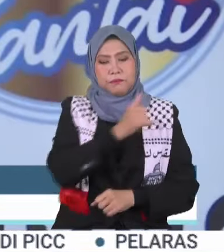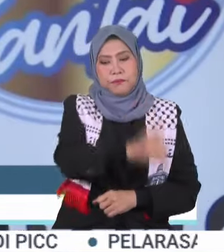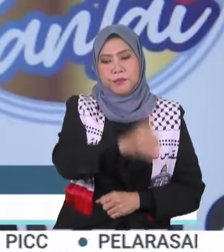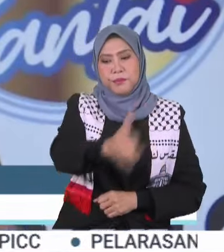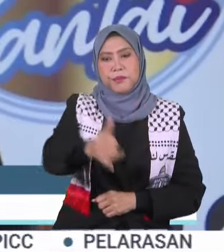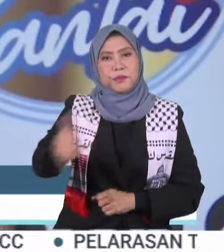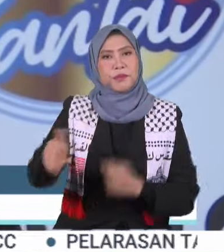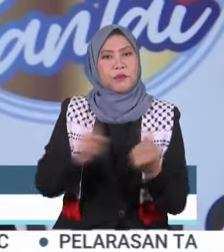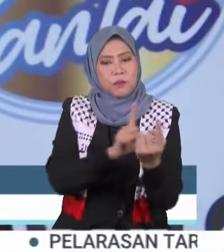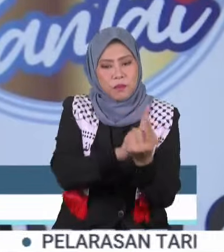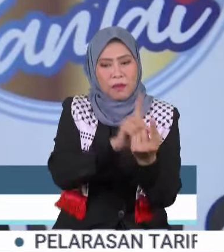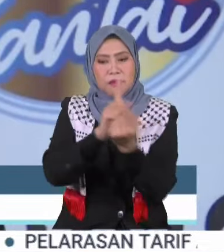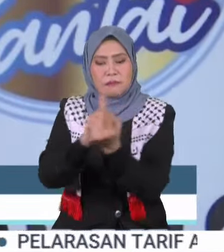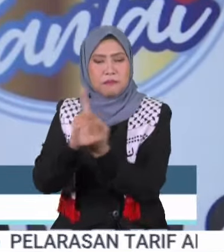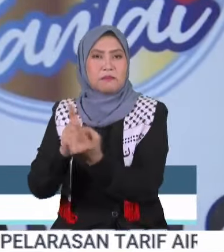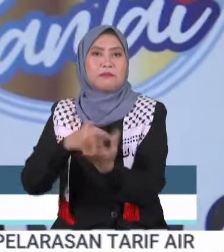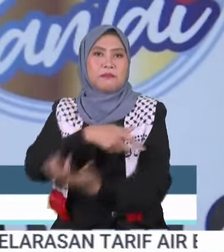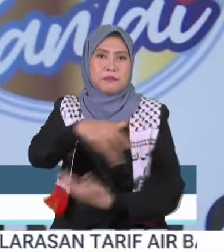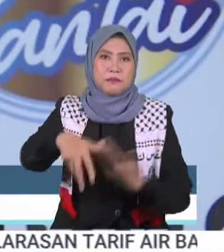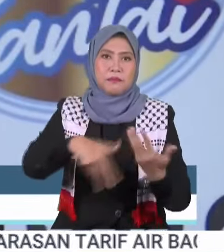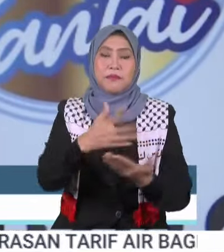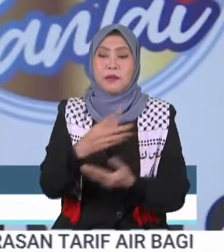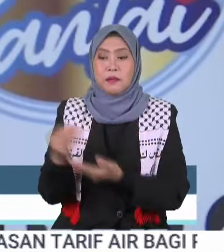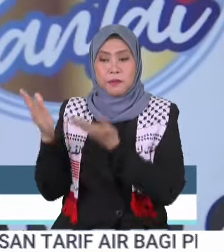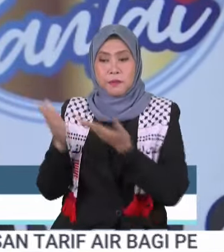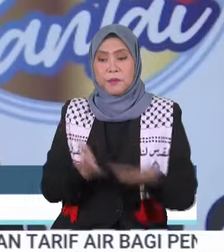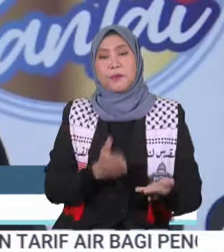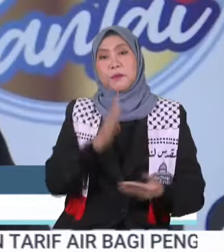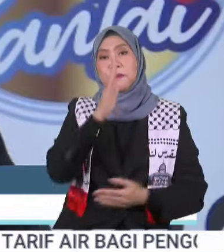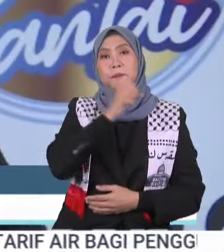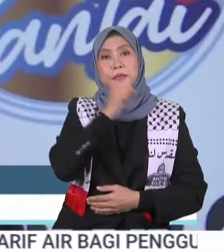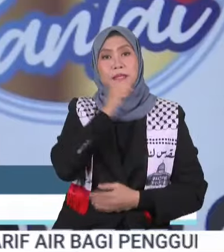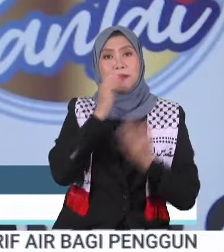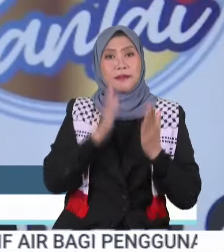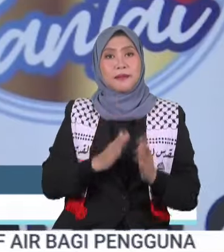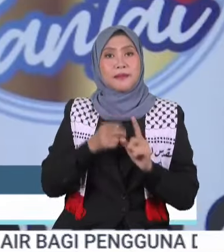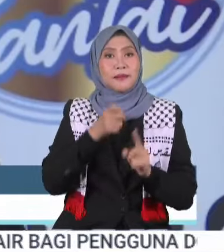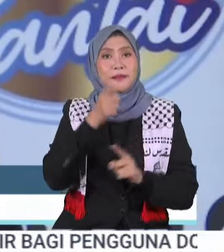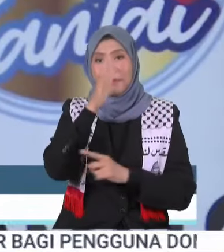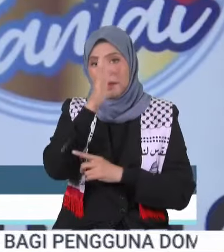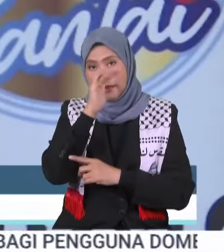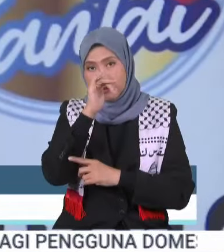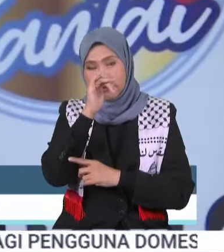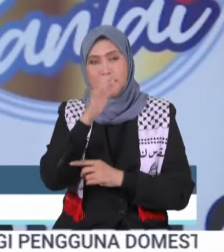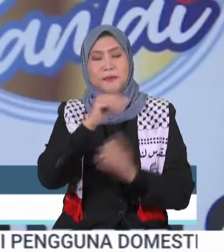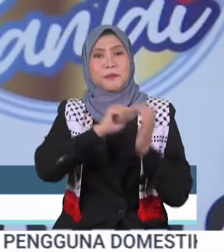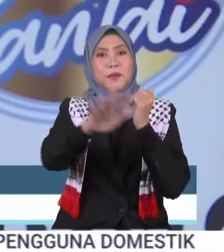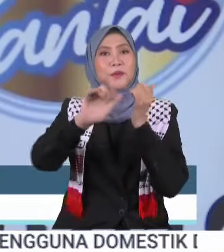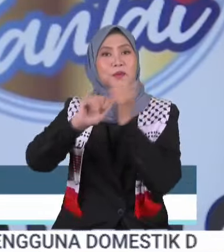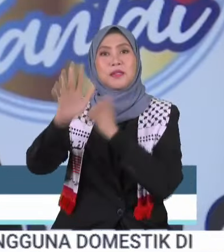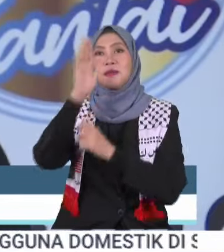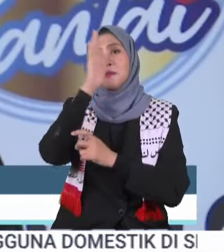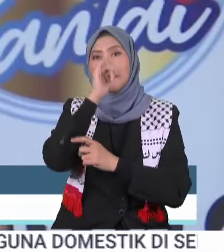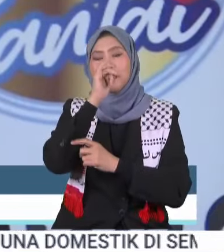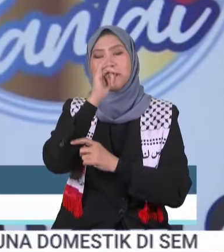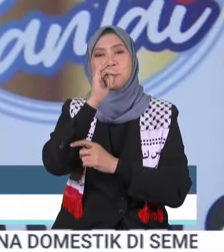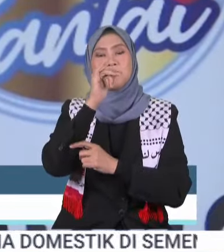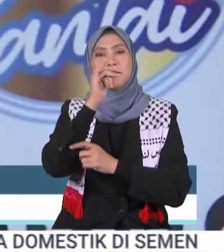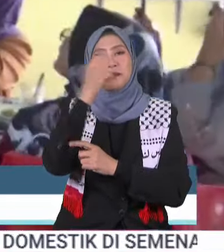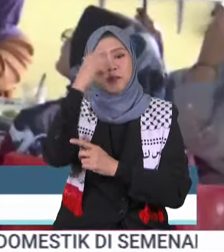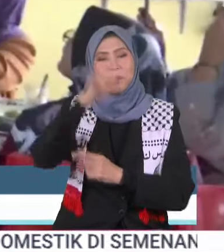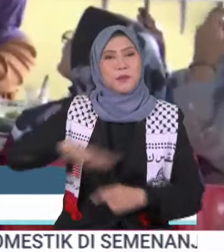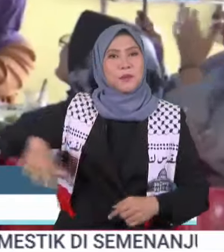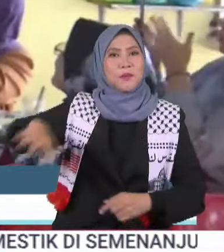dan kita juga membawa bersama artis-artis kelahiran Melaka untuk sama-sama mempromosikan Melaka FM dan juga Negeri Melaka